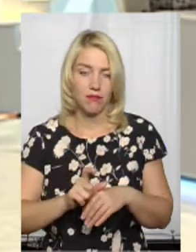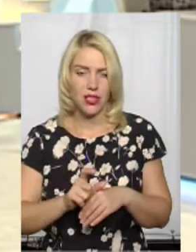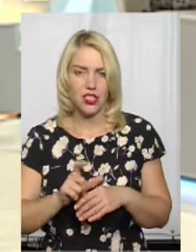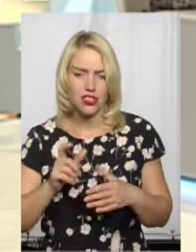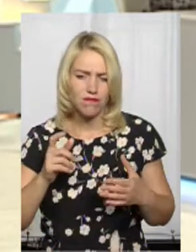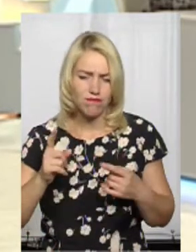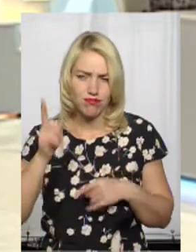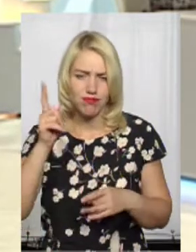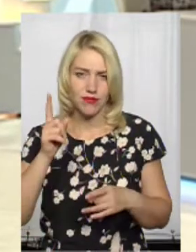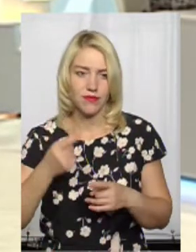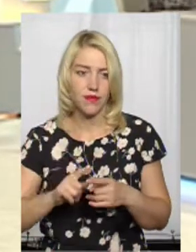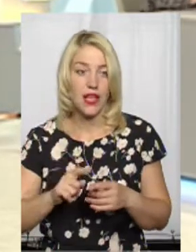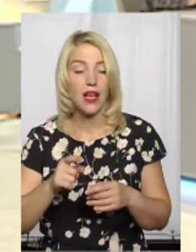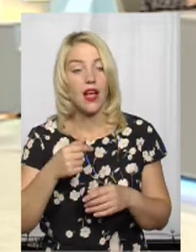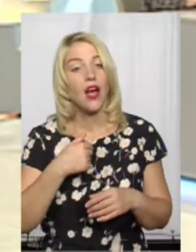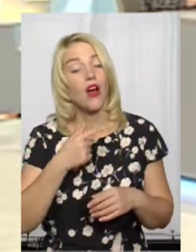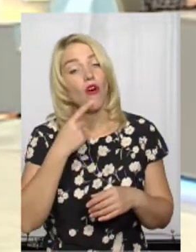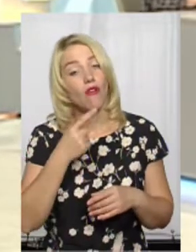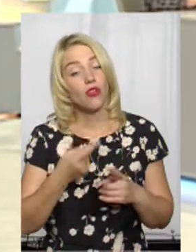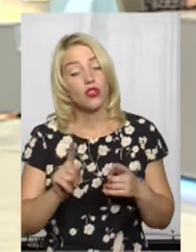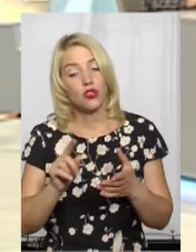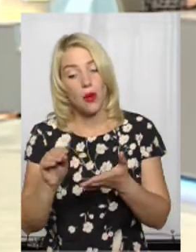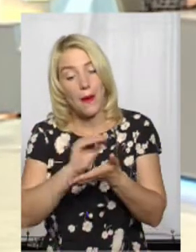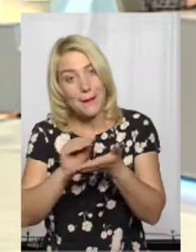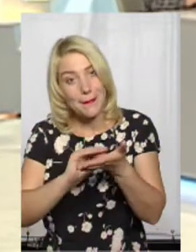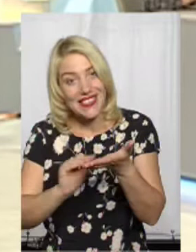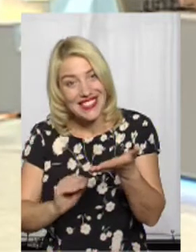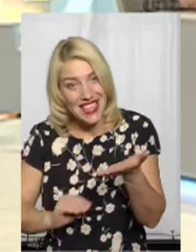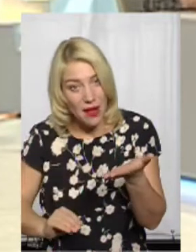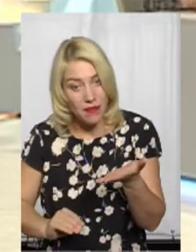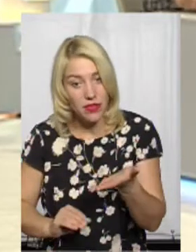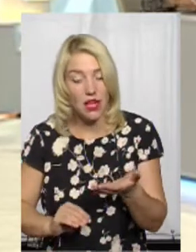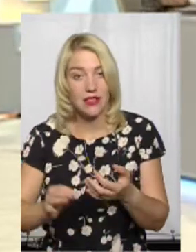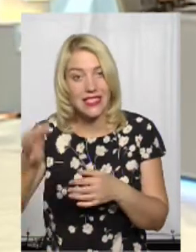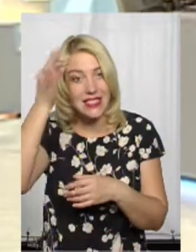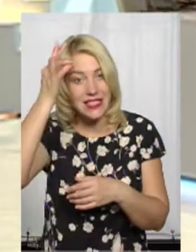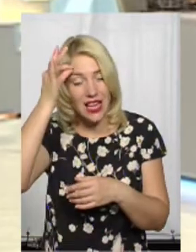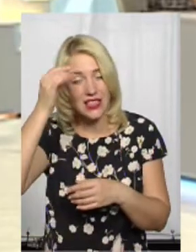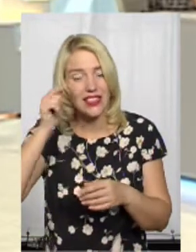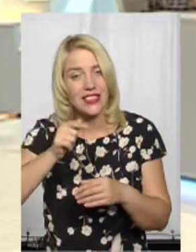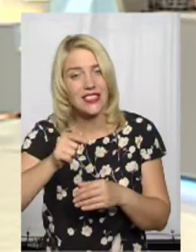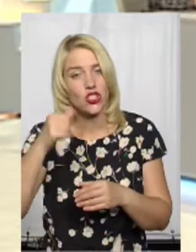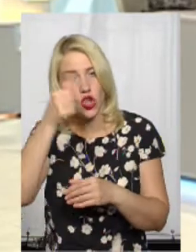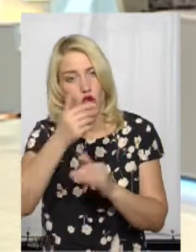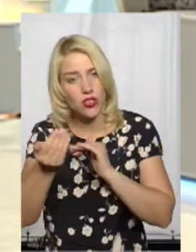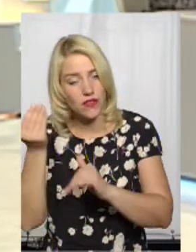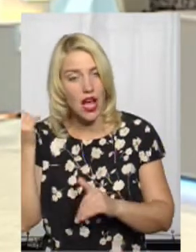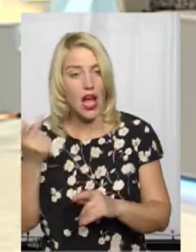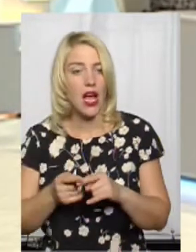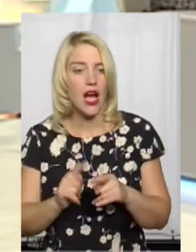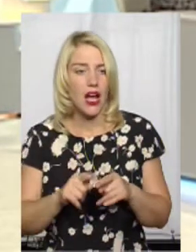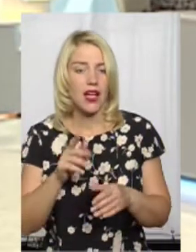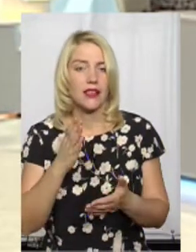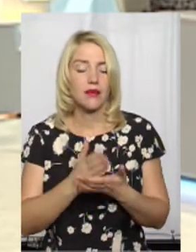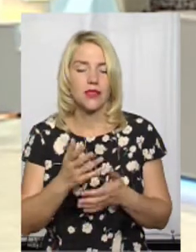у Полонному? Це писемна історія сягає. Матеріальна? А матеріальна вона сягає ще періоду Трипільської